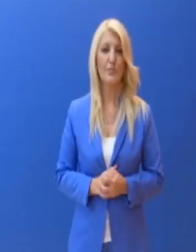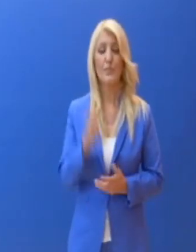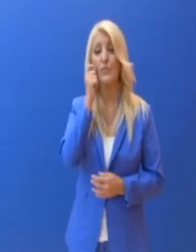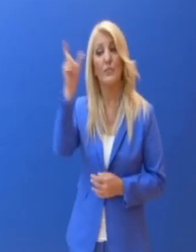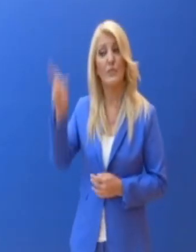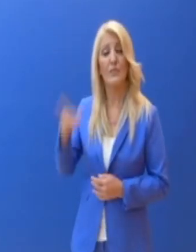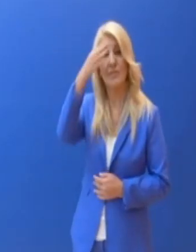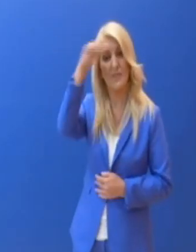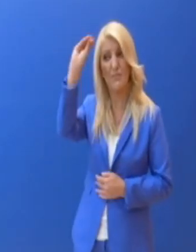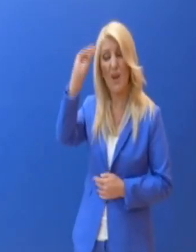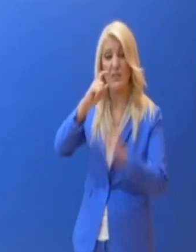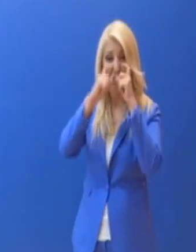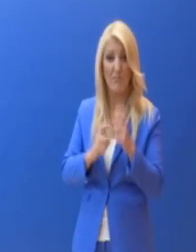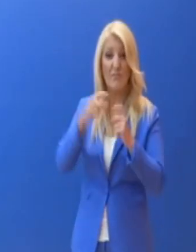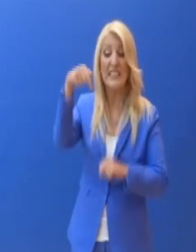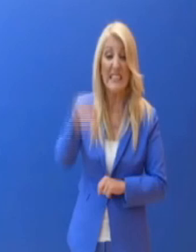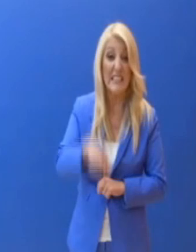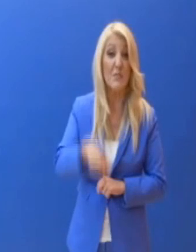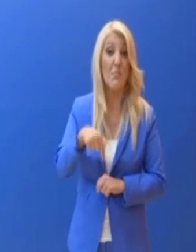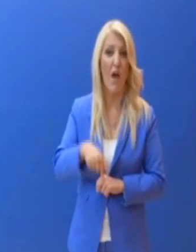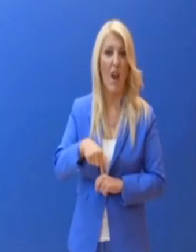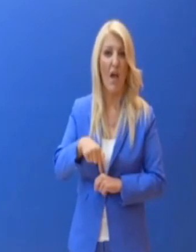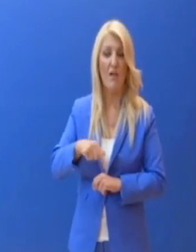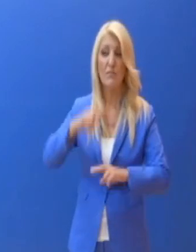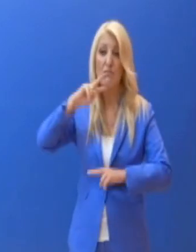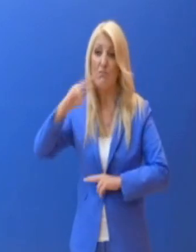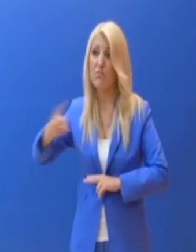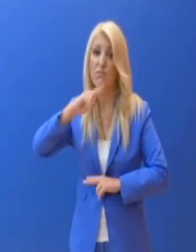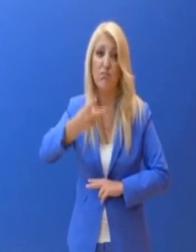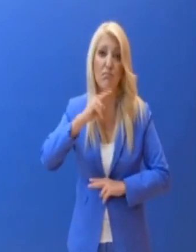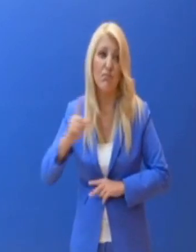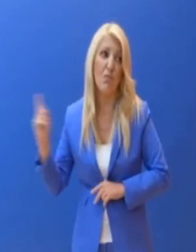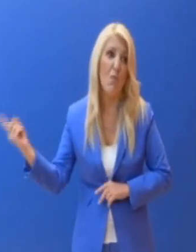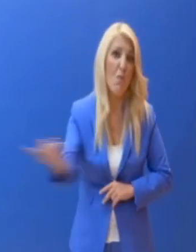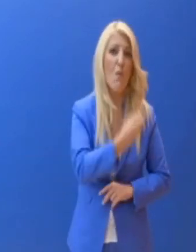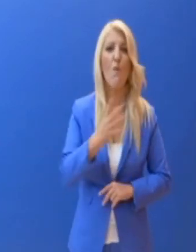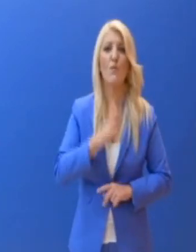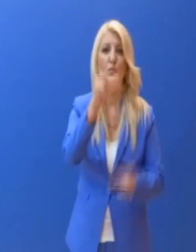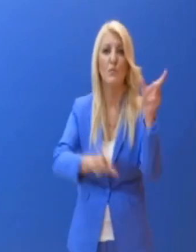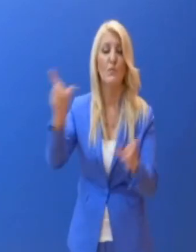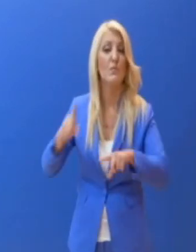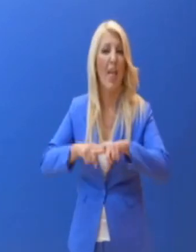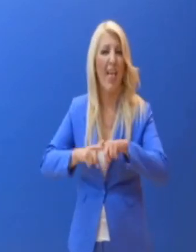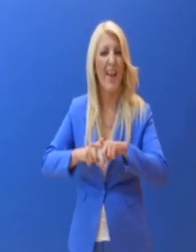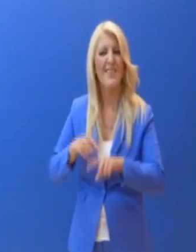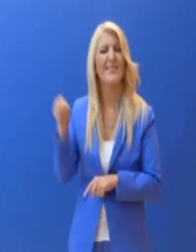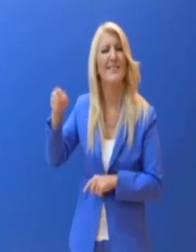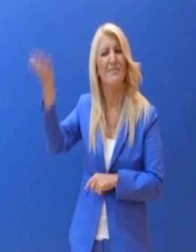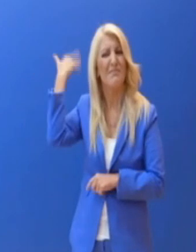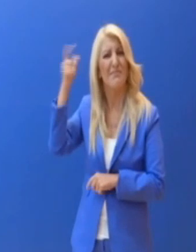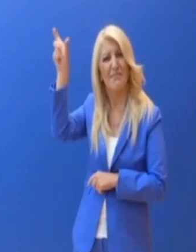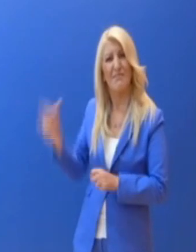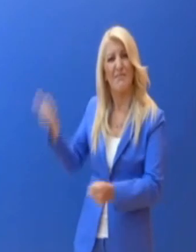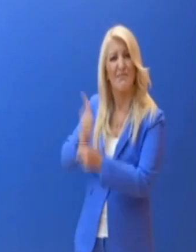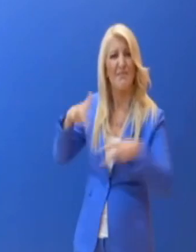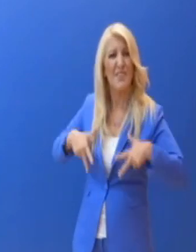κύριος Τσίπρας οφείλει σήμερα κιόλας να εξηγήσει στον ελληνικό λαό τα όσα γίνονταν στο μαγαζί, όπως έλεγε ο κύριος